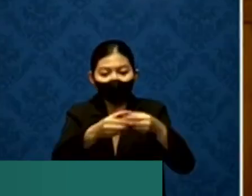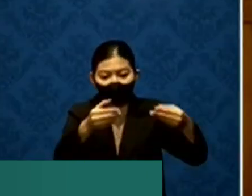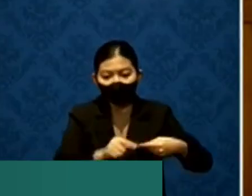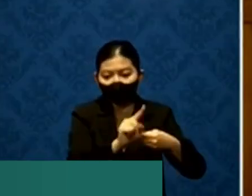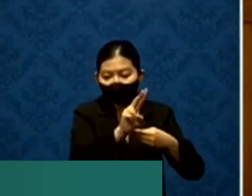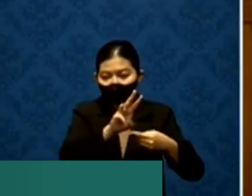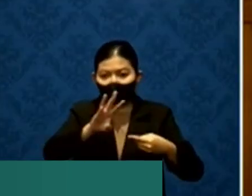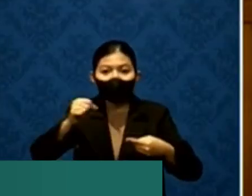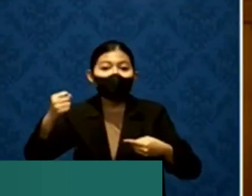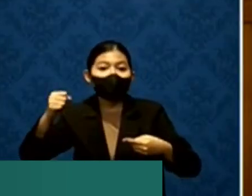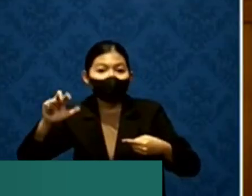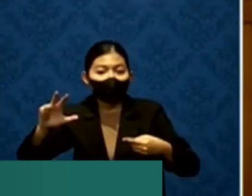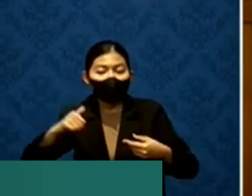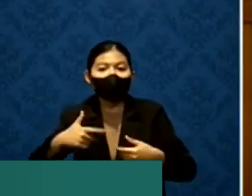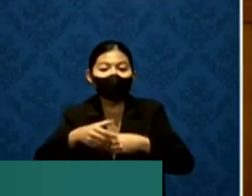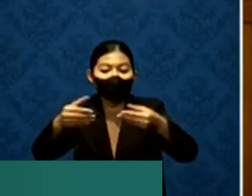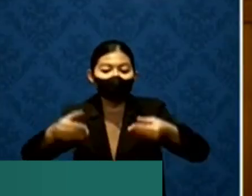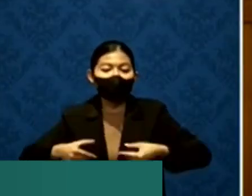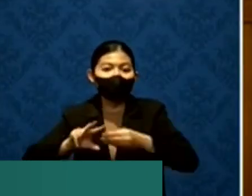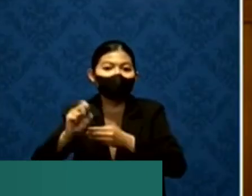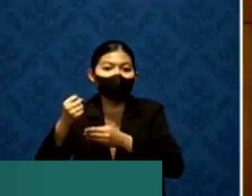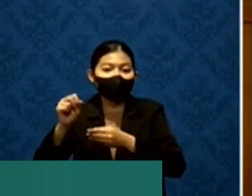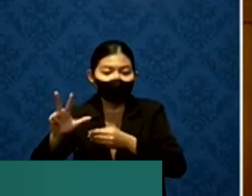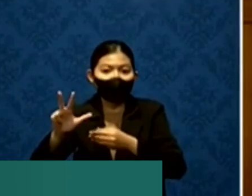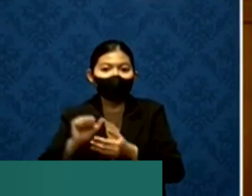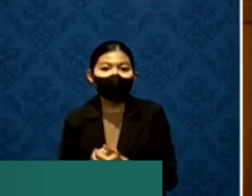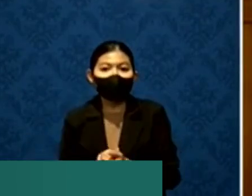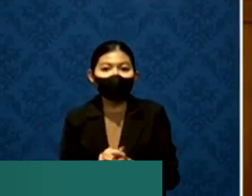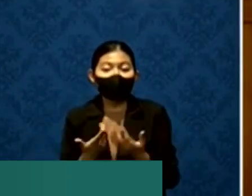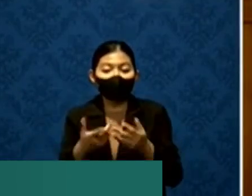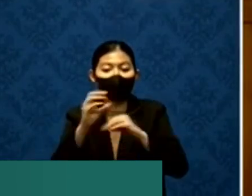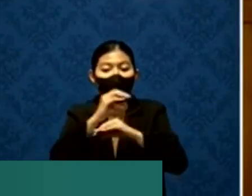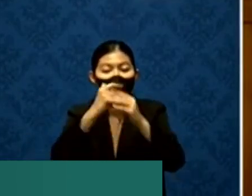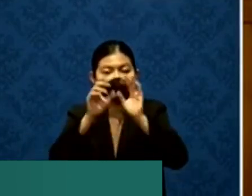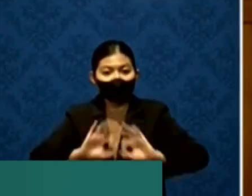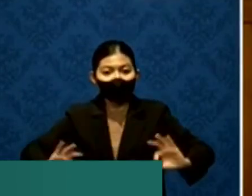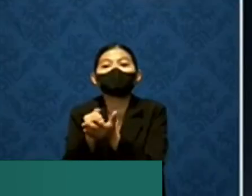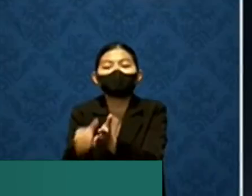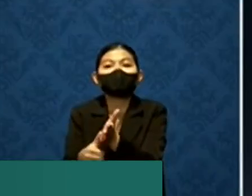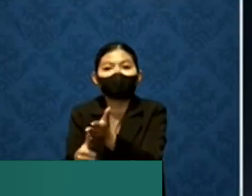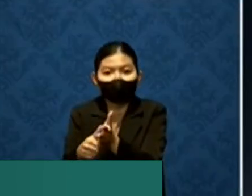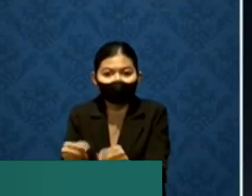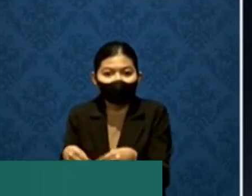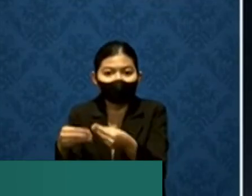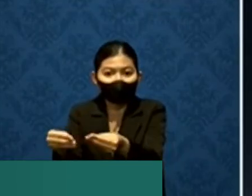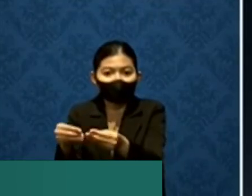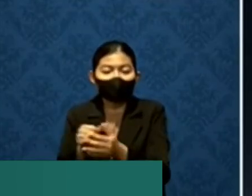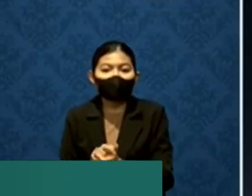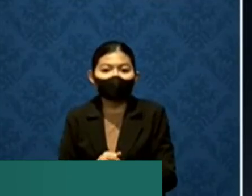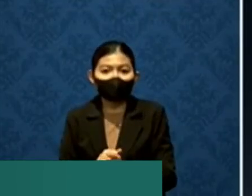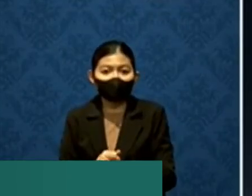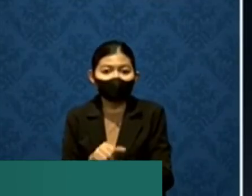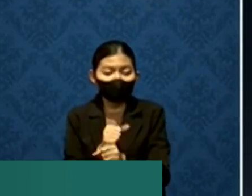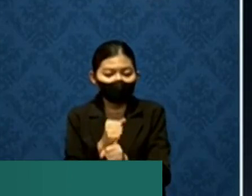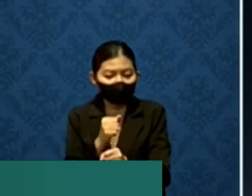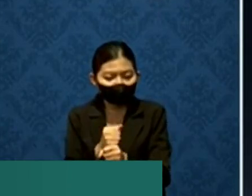ายละเอียดมากกว่าในเอกสารเล่มขาวคาดแดงที่แจกให้สสพิจารณาในวาระที่หนึ่งนะครับมันจะมี